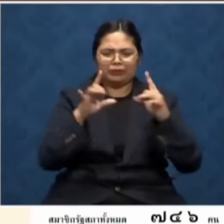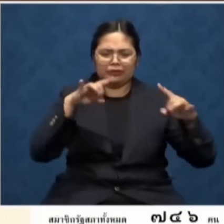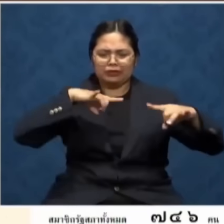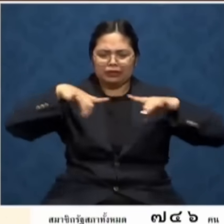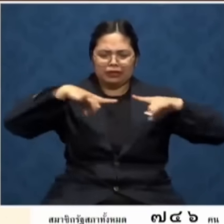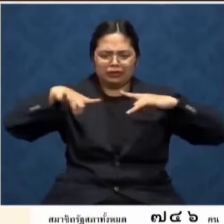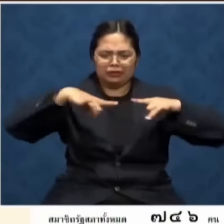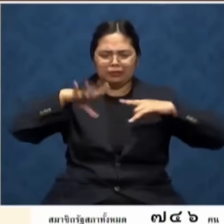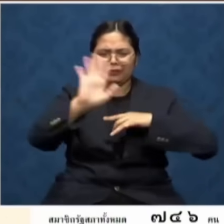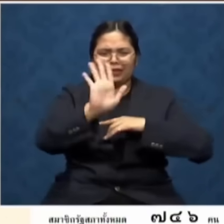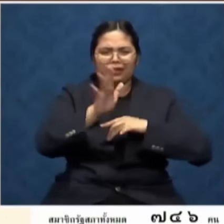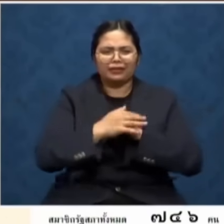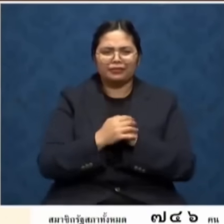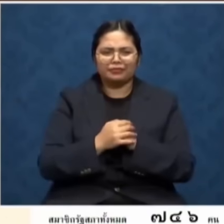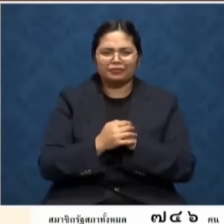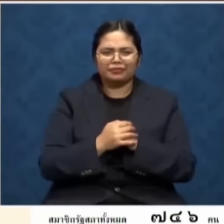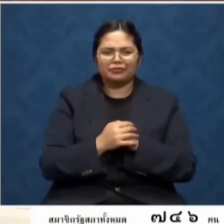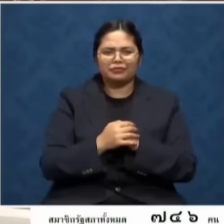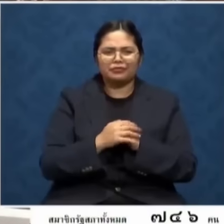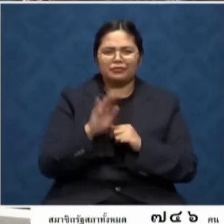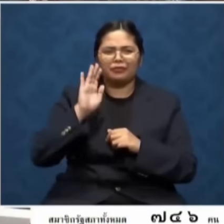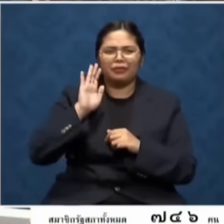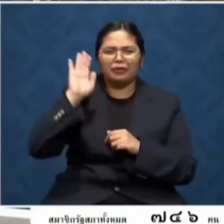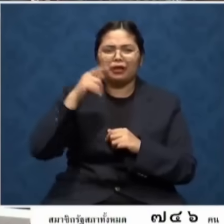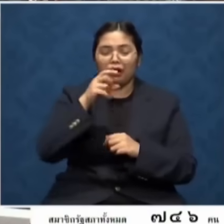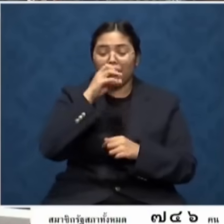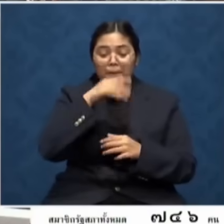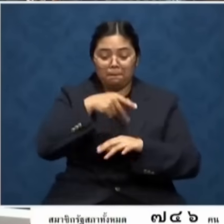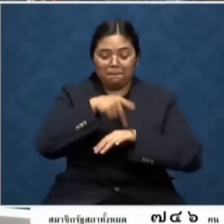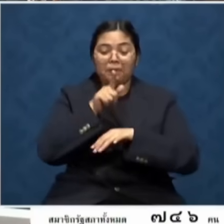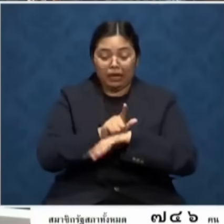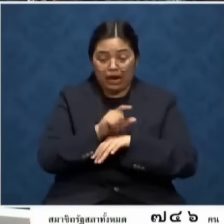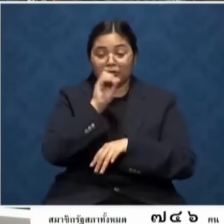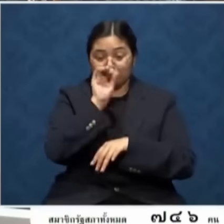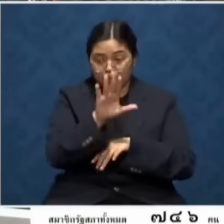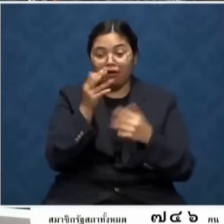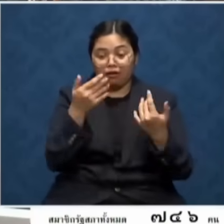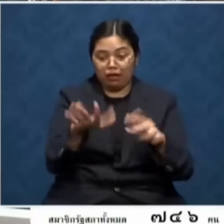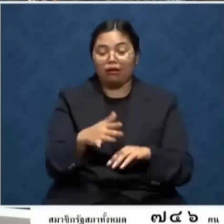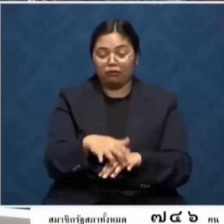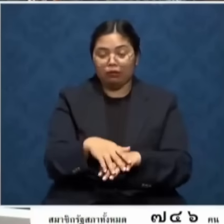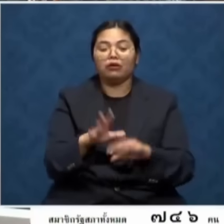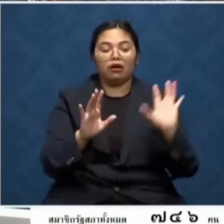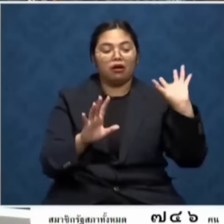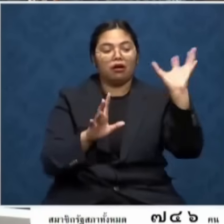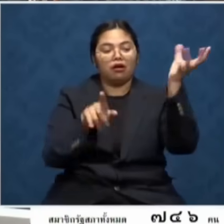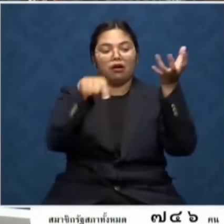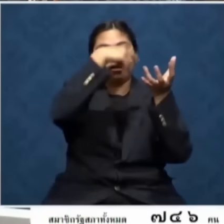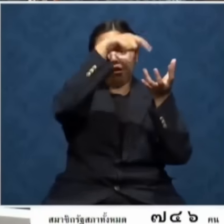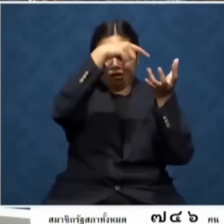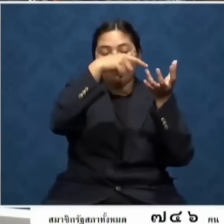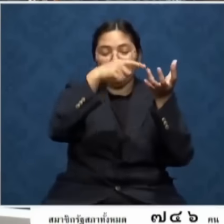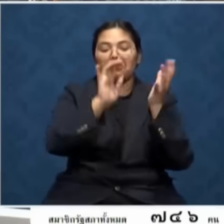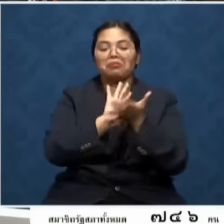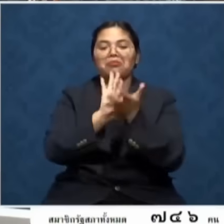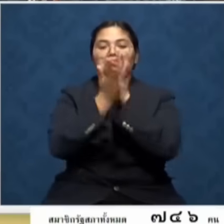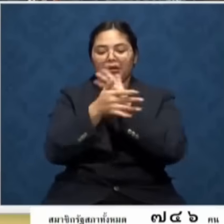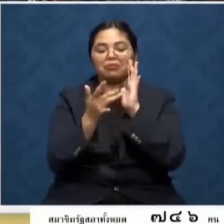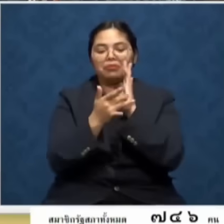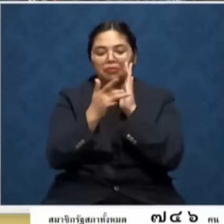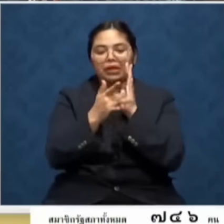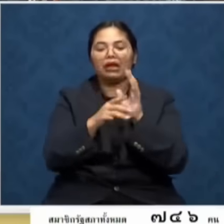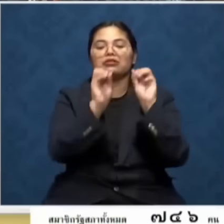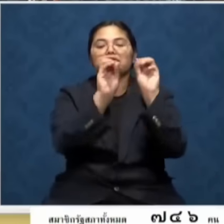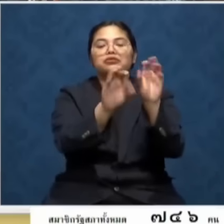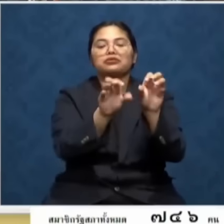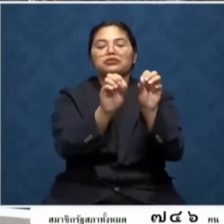ได้ประท้วงอะไรครับ นะครับขอบคุณ เดียวครับเพราะเมื่อกี้ทางท่านประธานก็พูดไปแล้วว่าโลกมันเปลี่ยนไปแล้วก็ขอบคุณท่านประธานที่ช่วยสั่งสอนสมาชิกนะครับ ไม่ เข้าใจว่าโลกเปลี่ยน ผ